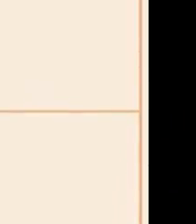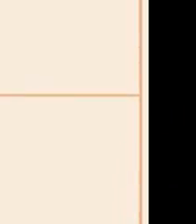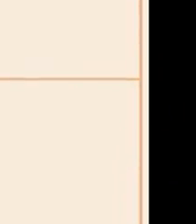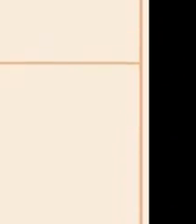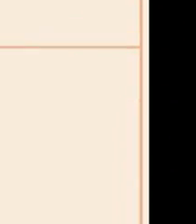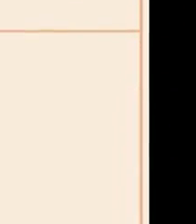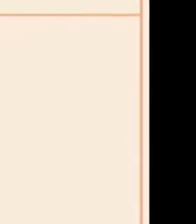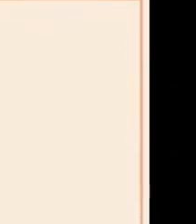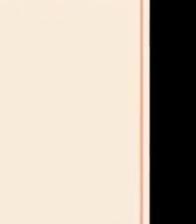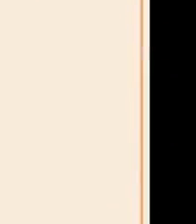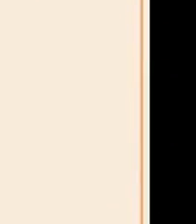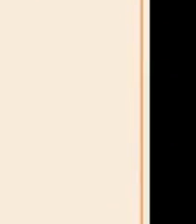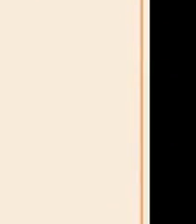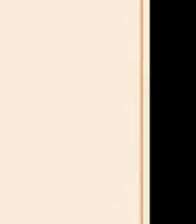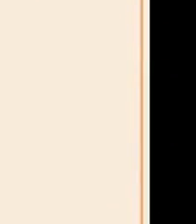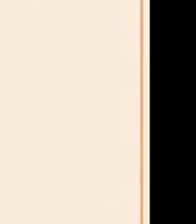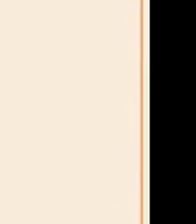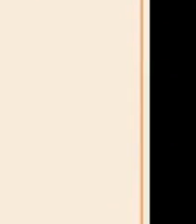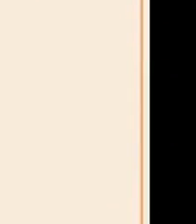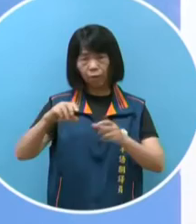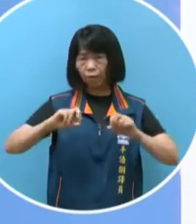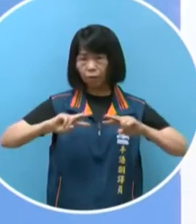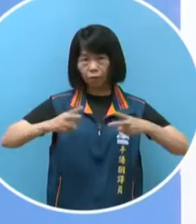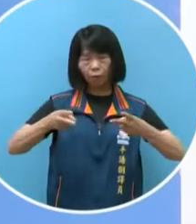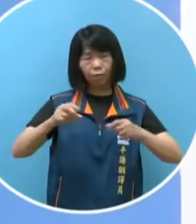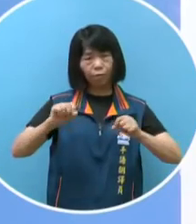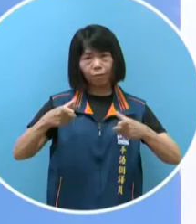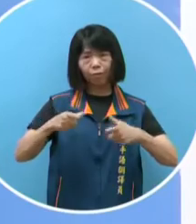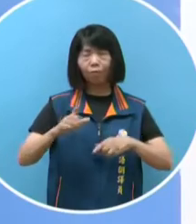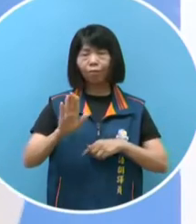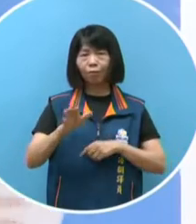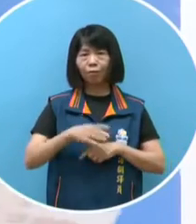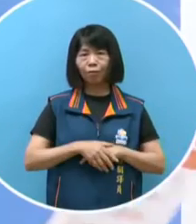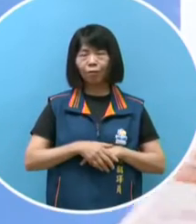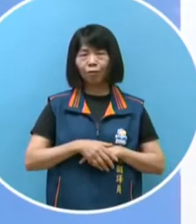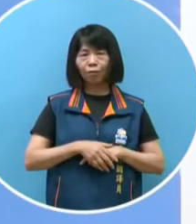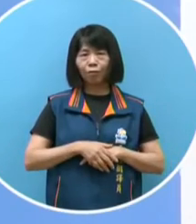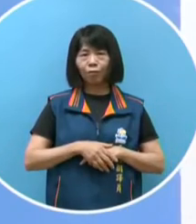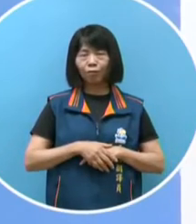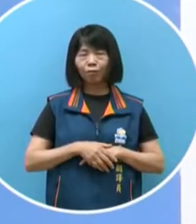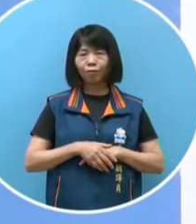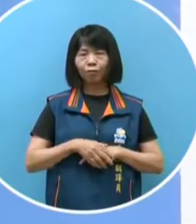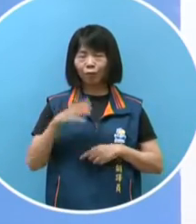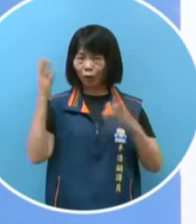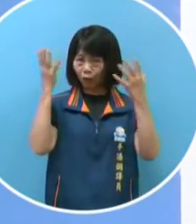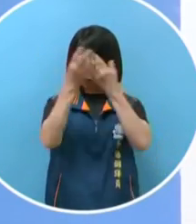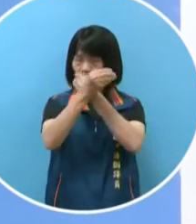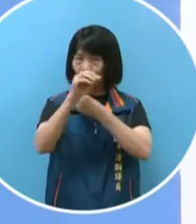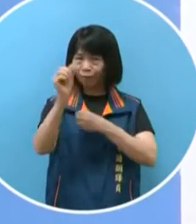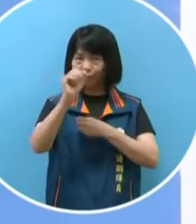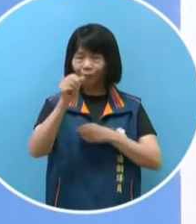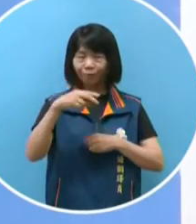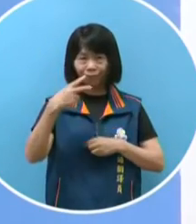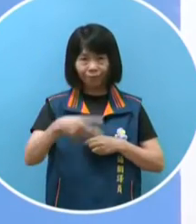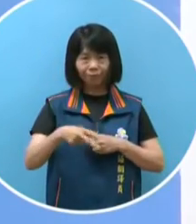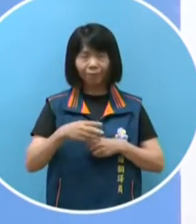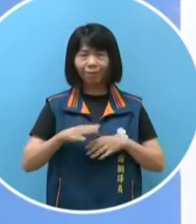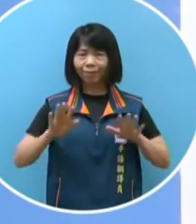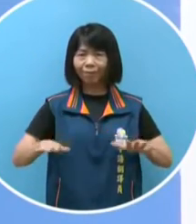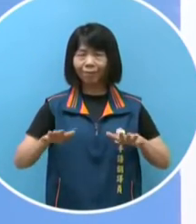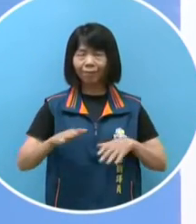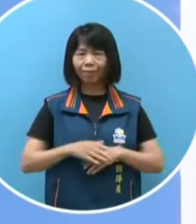办理结算核销，同时呼吁民众把资源留给最需要的人。 那再来呢，就是我们这一